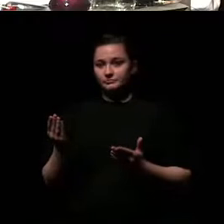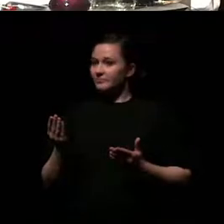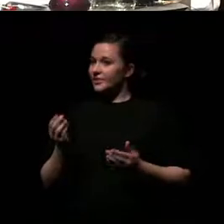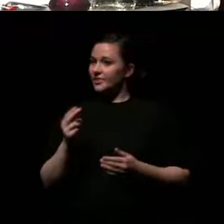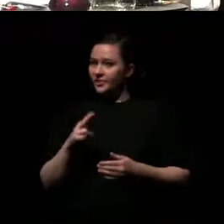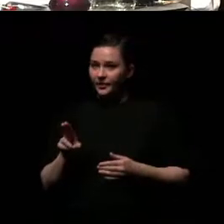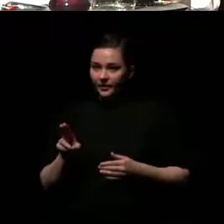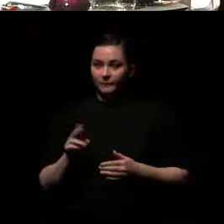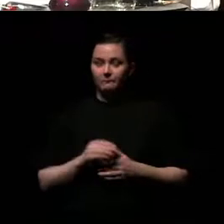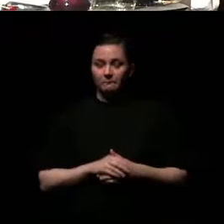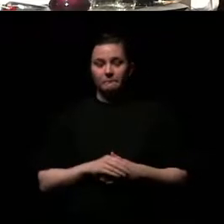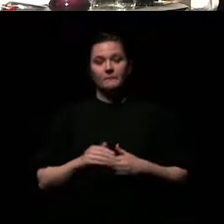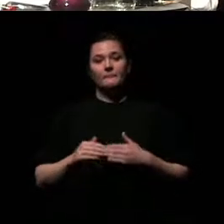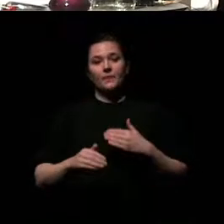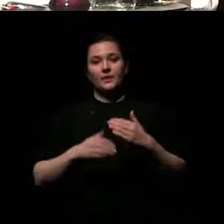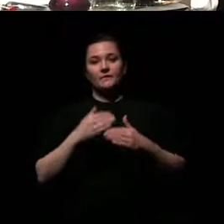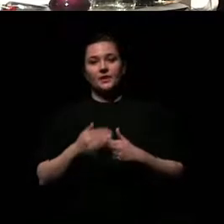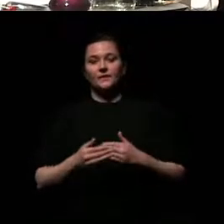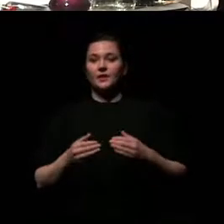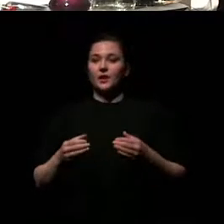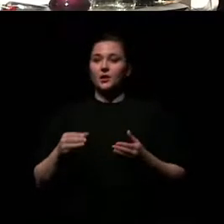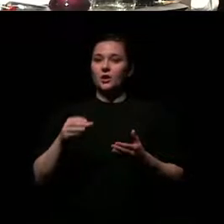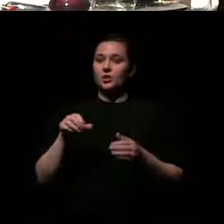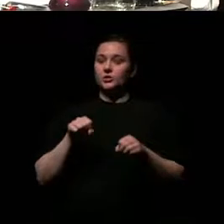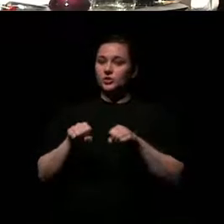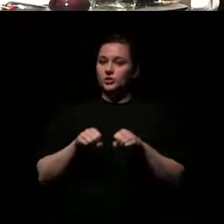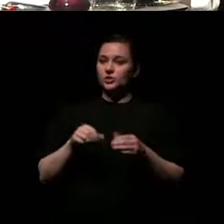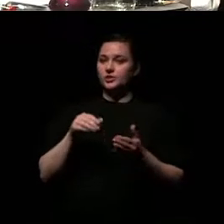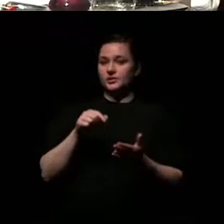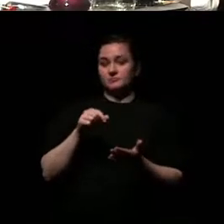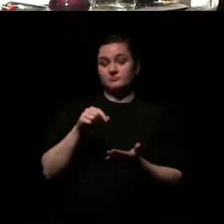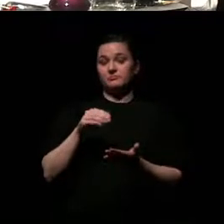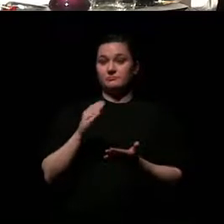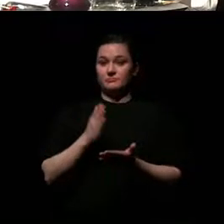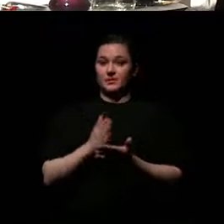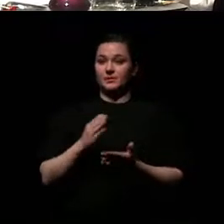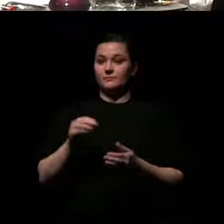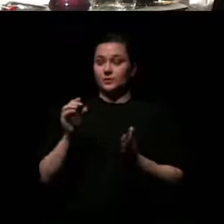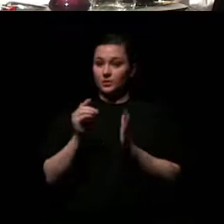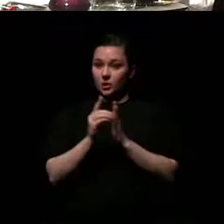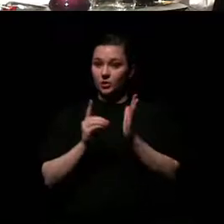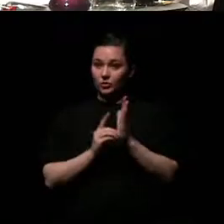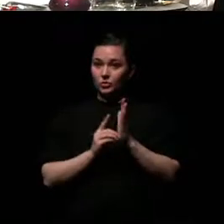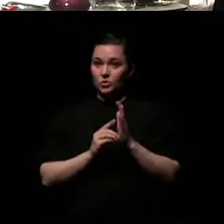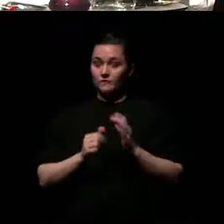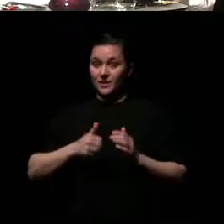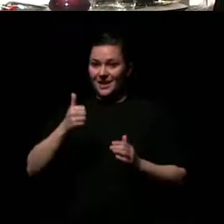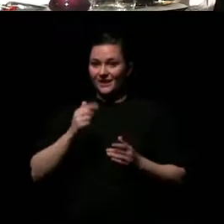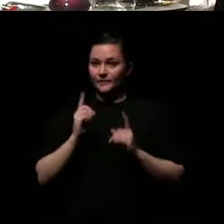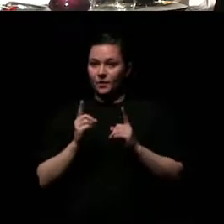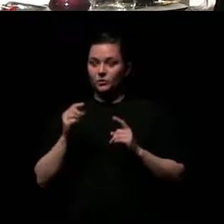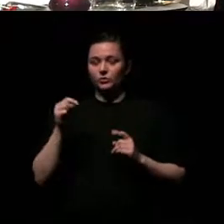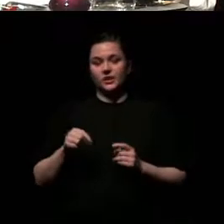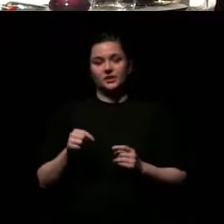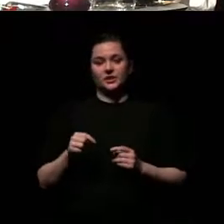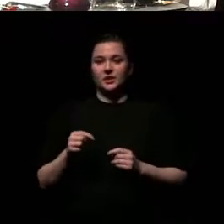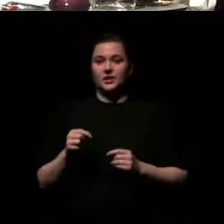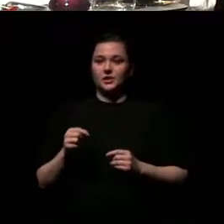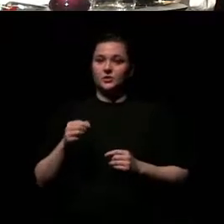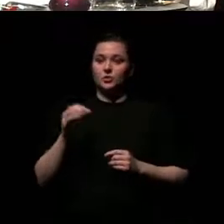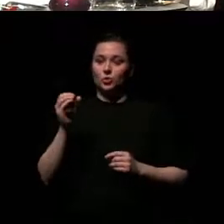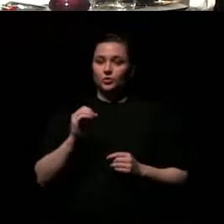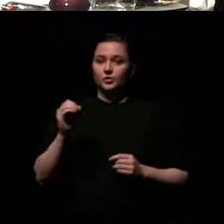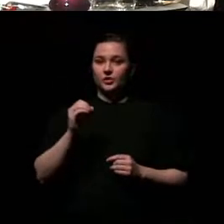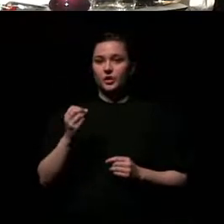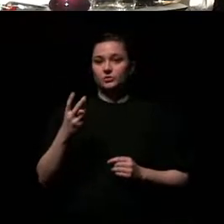ikke. Videre har styret satt dato for ledvalget. Dette skal skje onsdag 24. februar her i Storsalen.